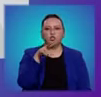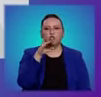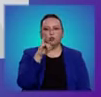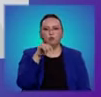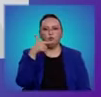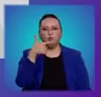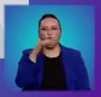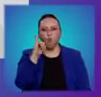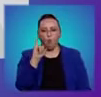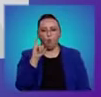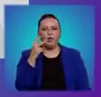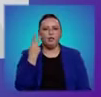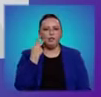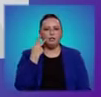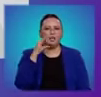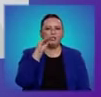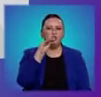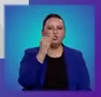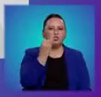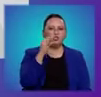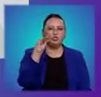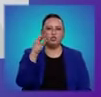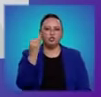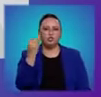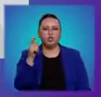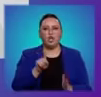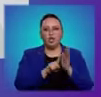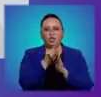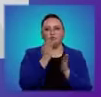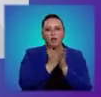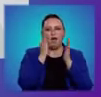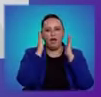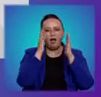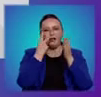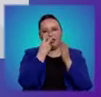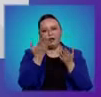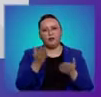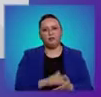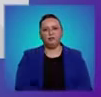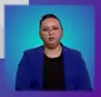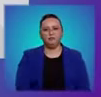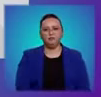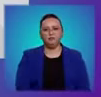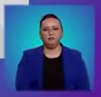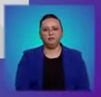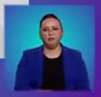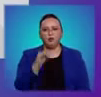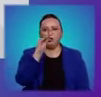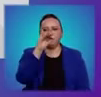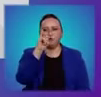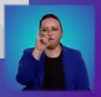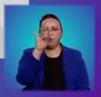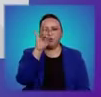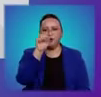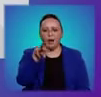а. Шороо гэдэг үгийг ширэ гэж бичсэн байна. Уу дээр кирилл бичгтээ бүгдөө журам гэж бичиж